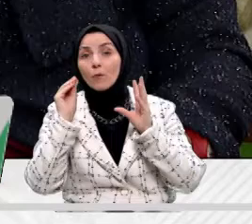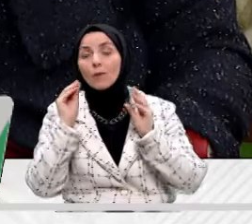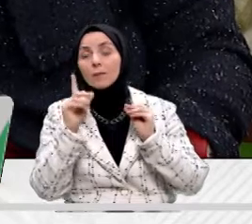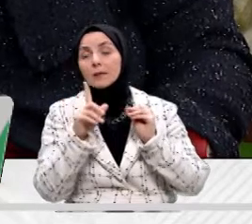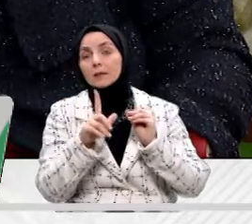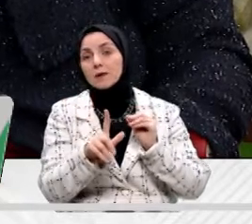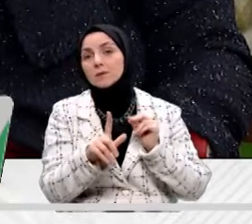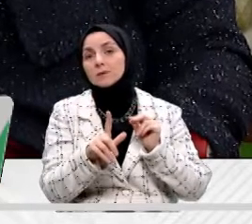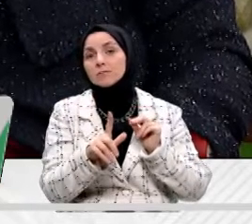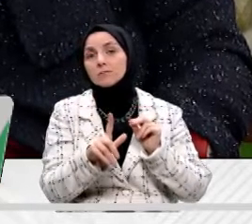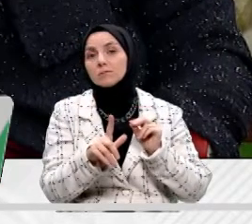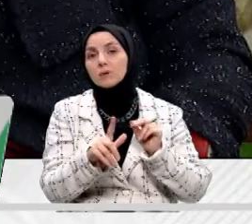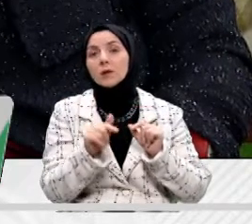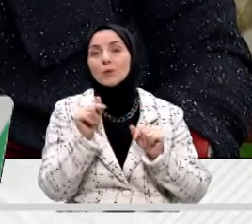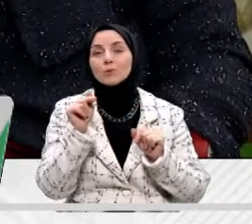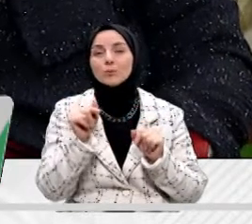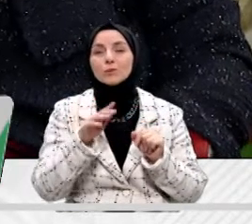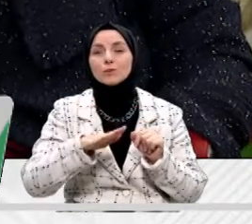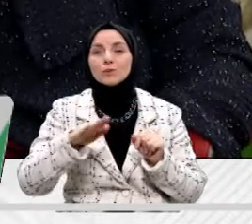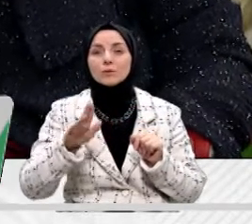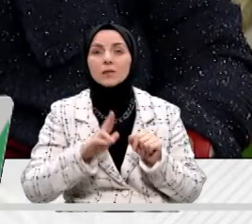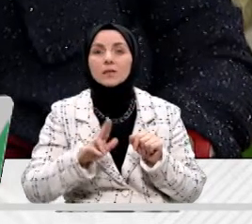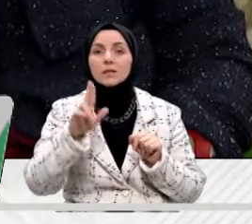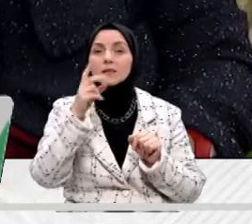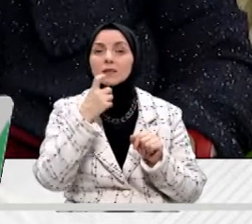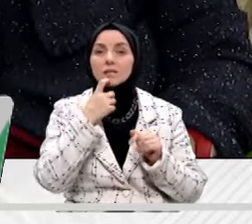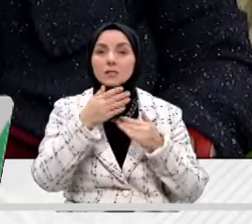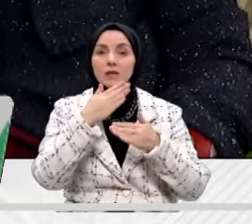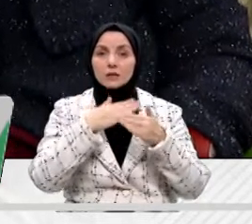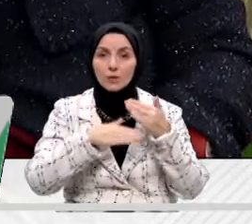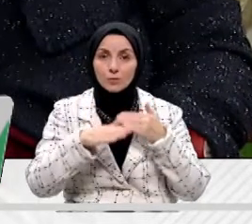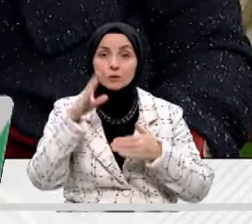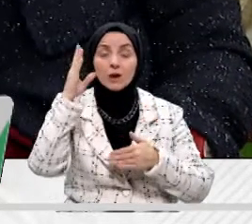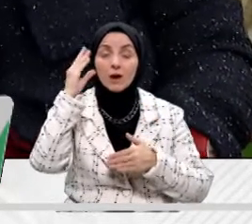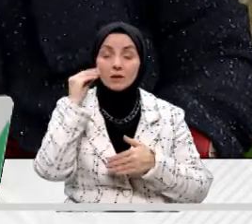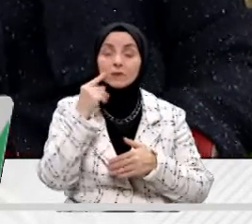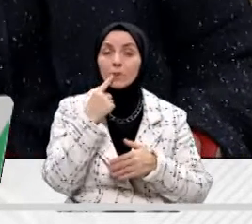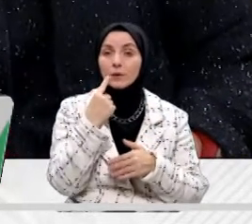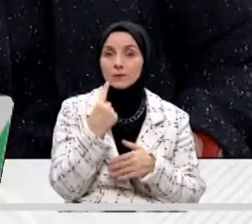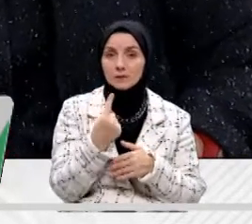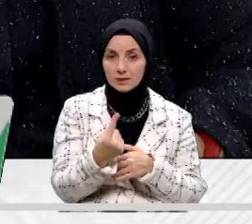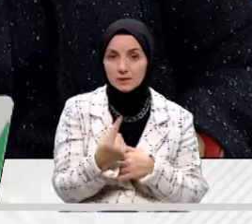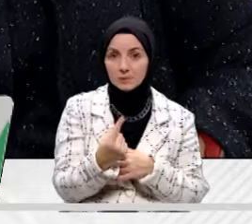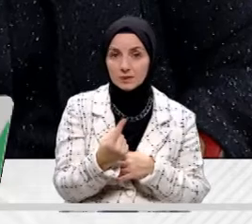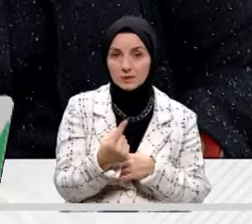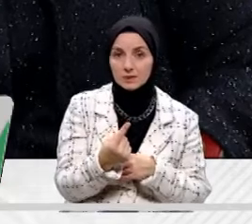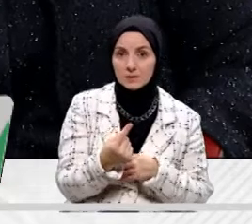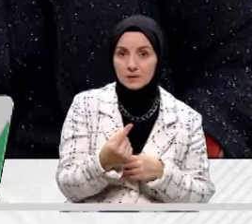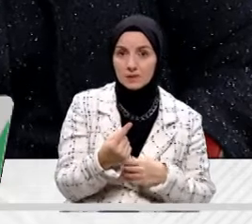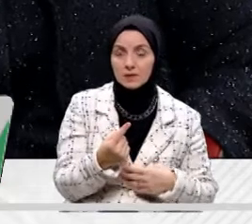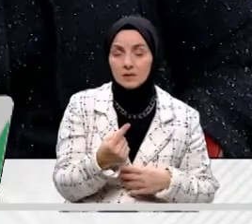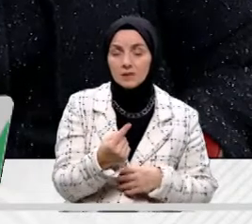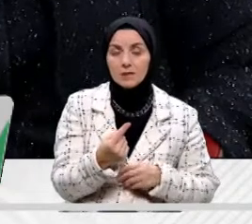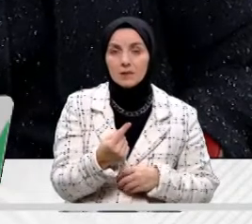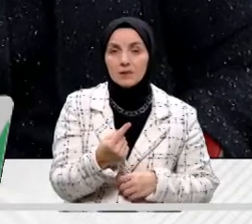çocuklarımızı 7 yaşından önce fark ettirme dediğimiz İlla rakam matematiği fark